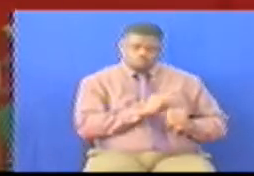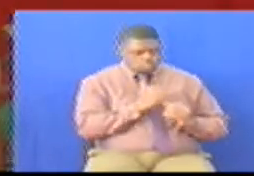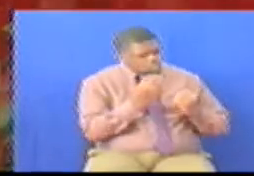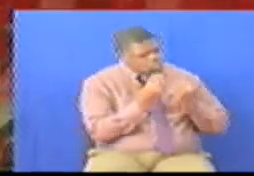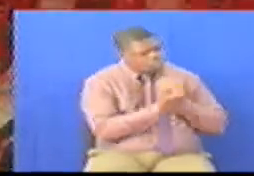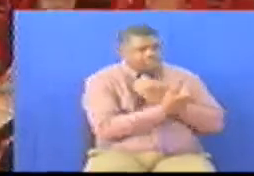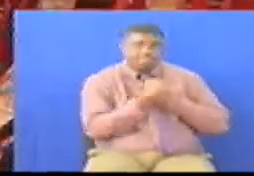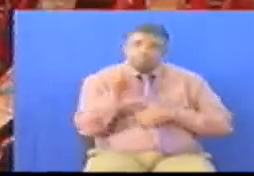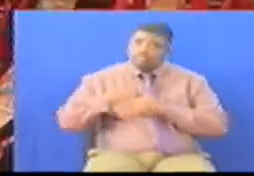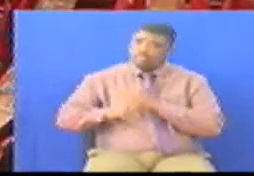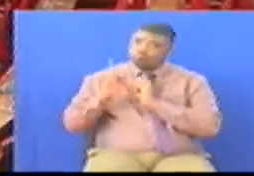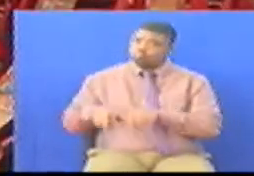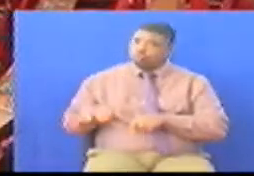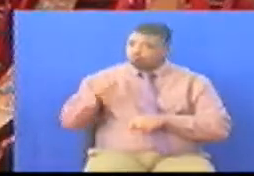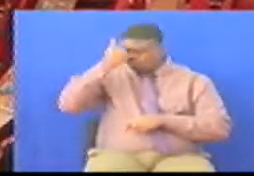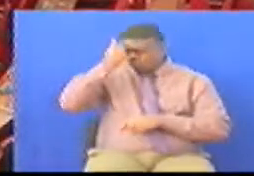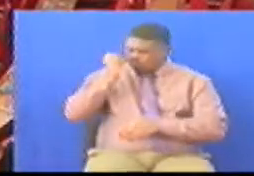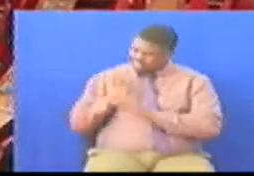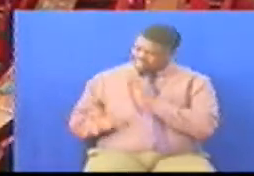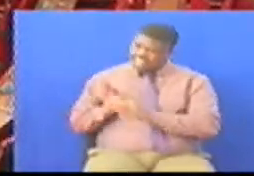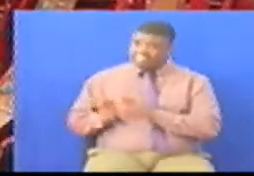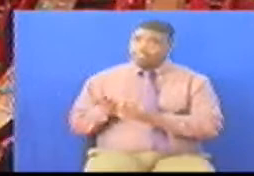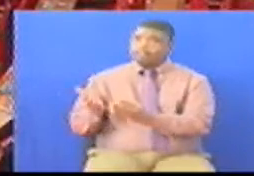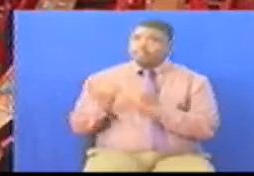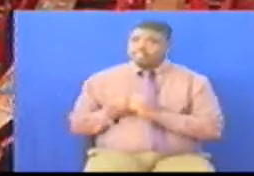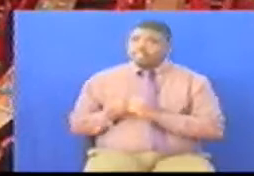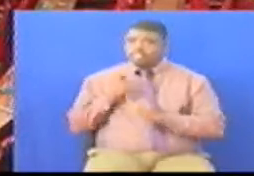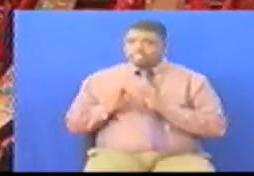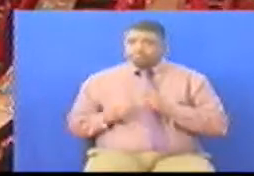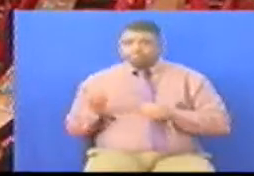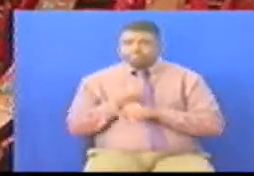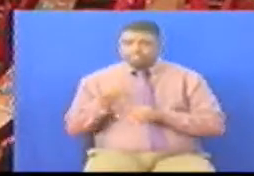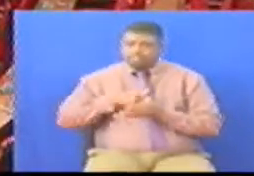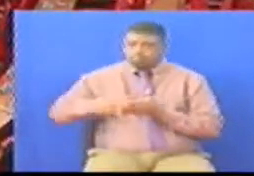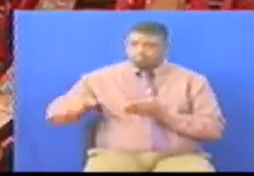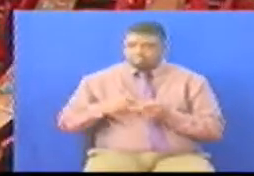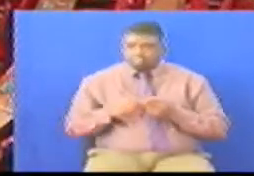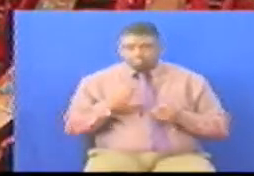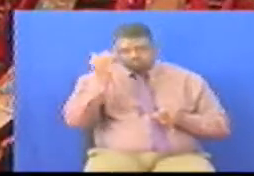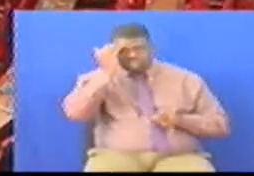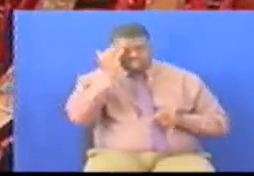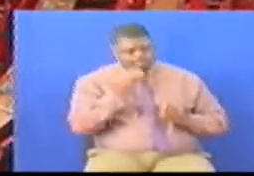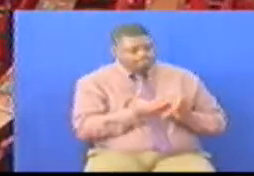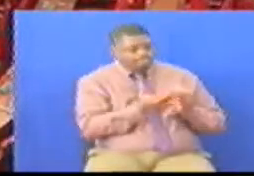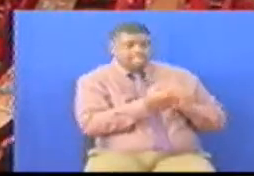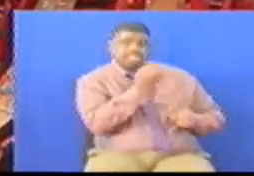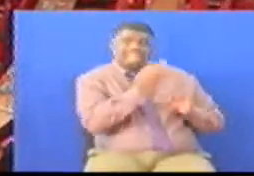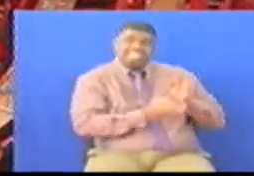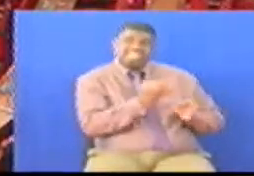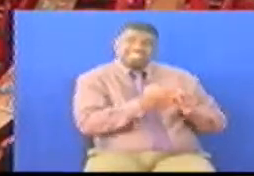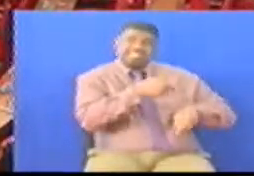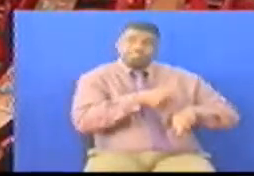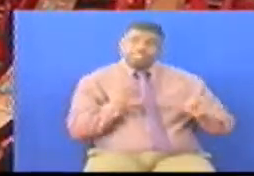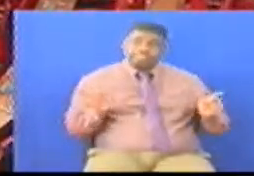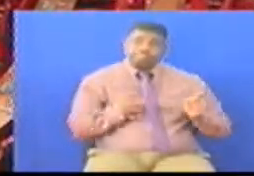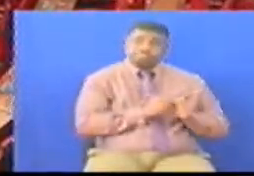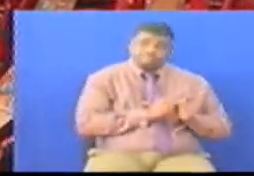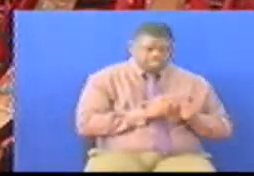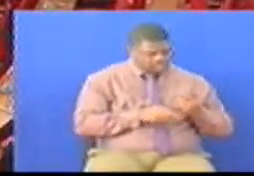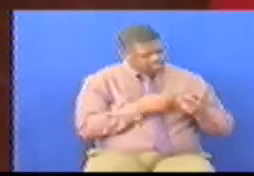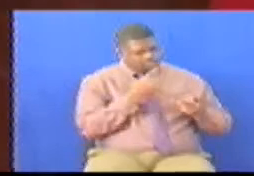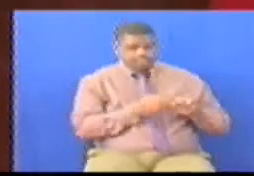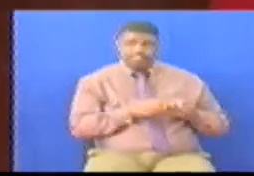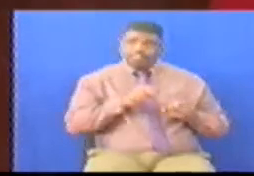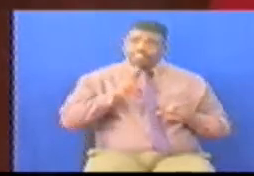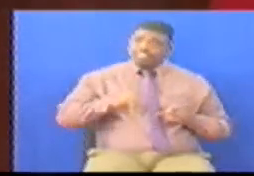za mahitaji halisi na malighafi ili kufanya manunuzi kwa kuzingatia mahitaji halisi kwa kipindi kifupi. Na B,